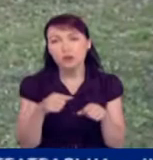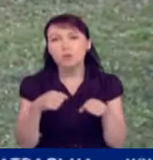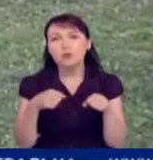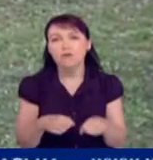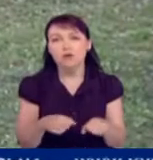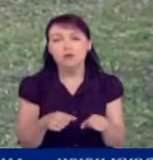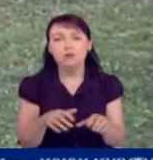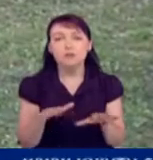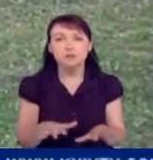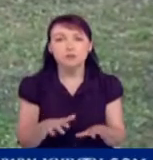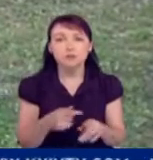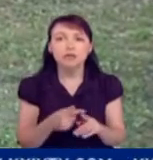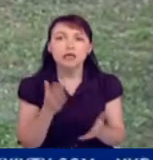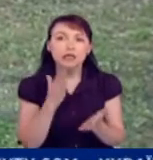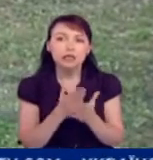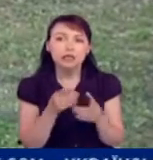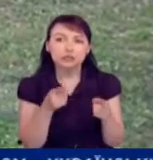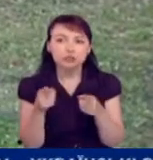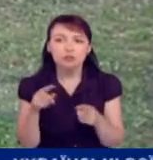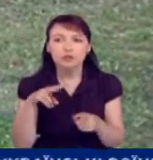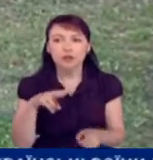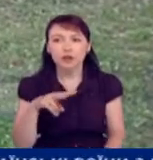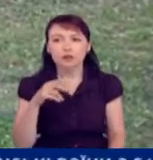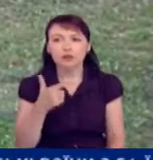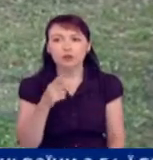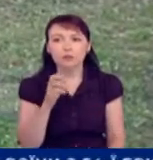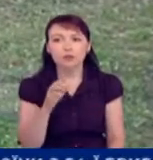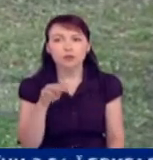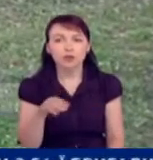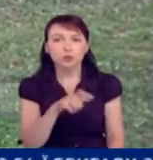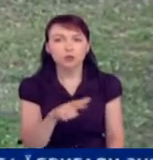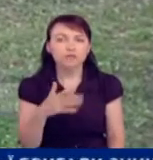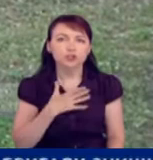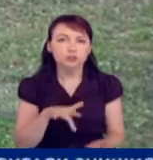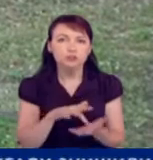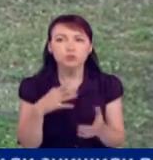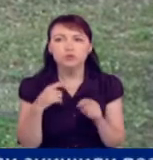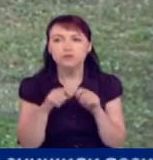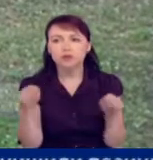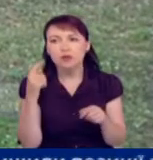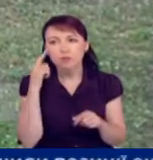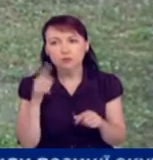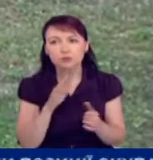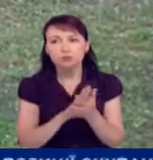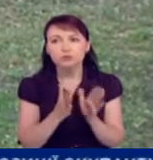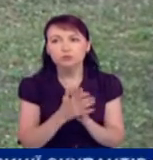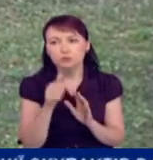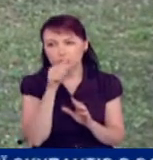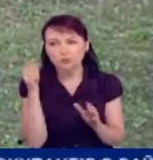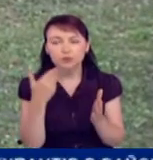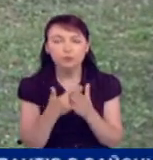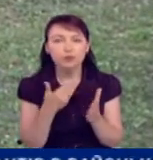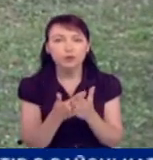Існує загроза для ЛГБТ-людей в наших містах бути відкритими. Ми знаємо ситуацію, коли минулого року, наприклад,